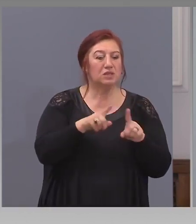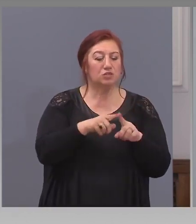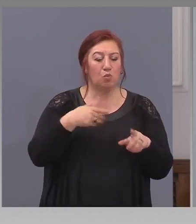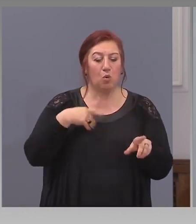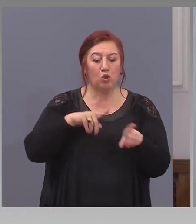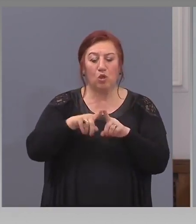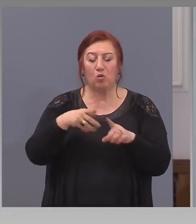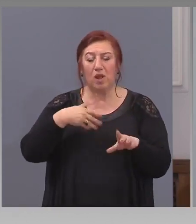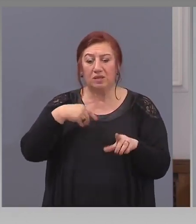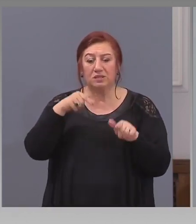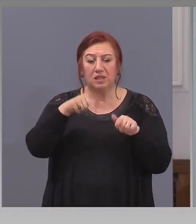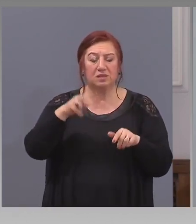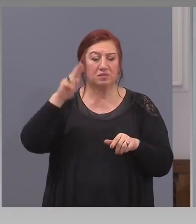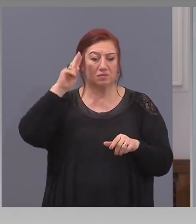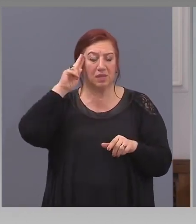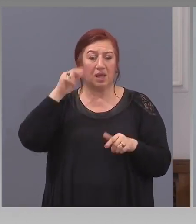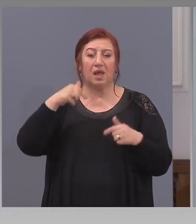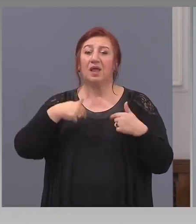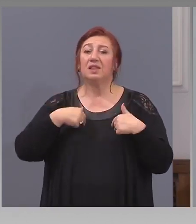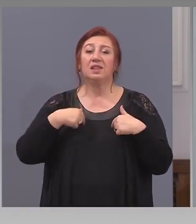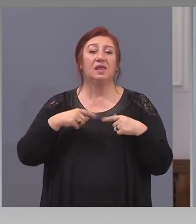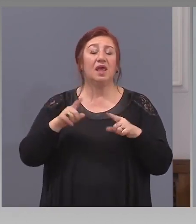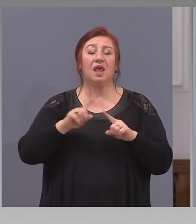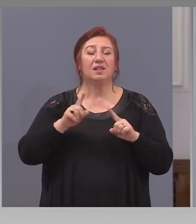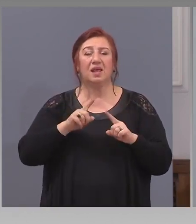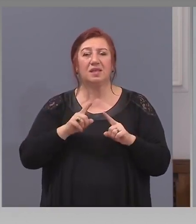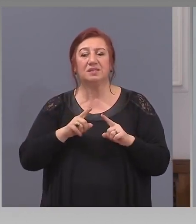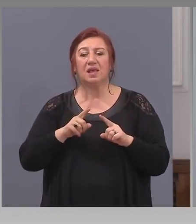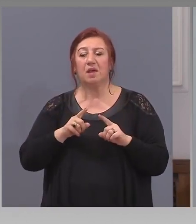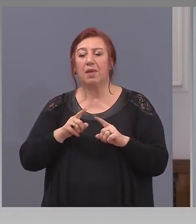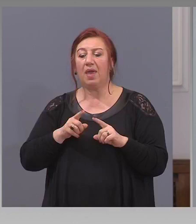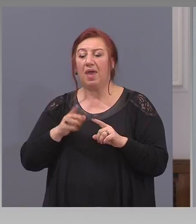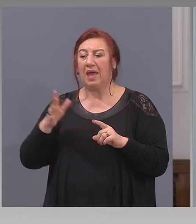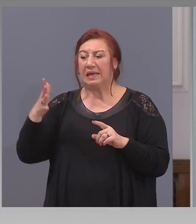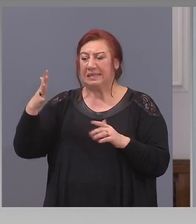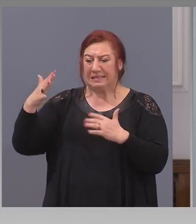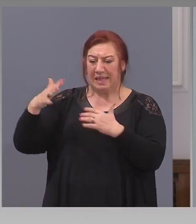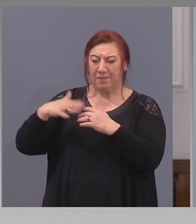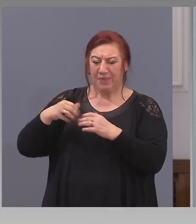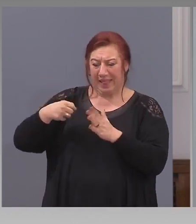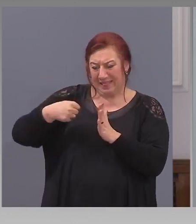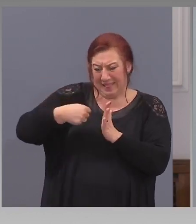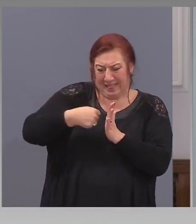колеги. Не искаме да се подведеме по този натиск.